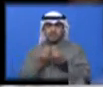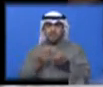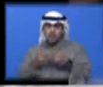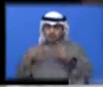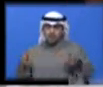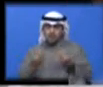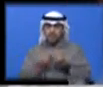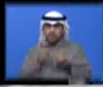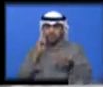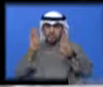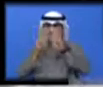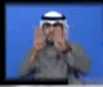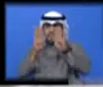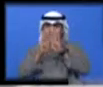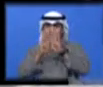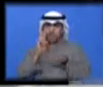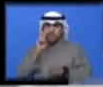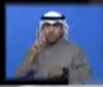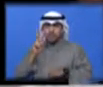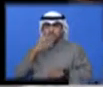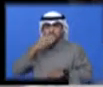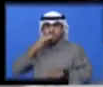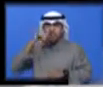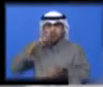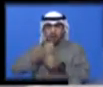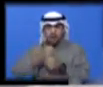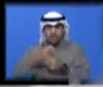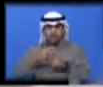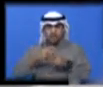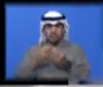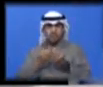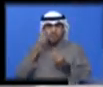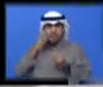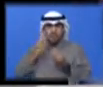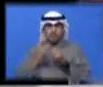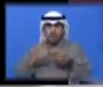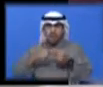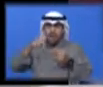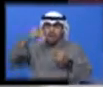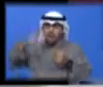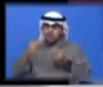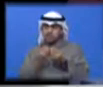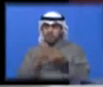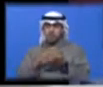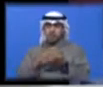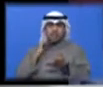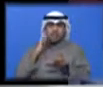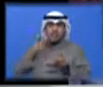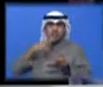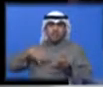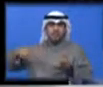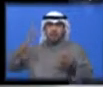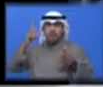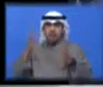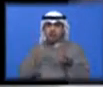الإمارات بالسعودية. تمنى التوفيق، وعاشت الإمارات وعاشت الكويت وعاش الخليج وعاش العرب والمسلمين وعاشت إن شاء الله المودة والمحبة والله